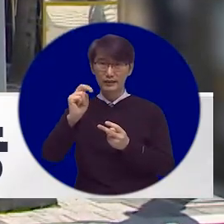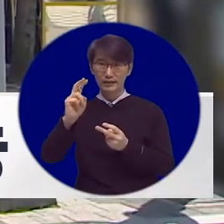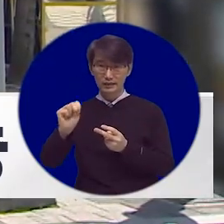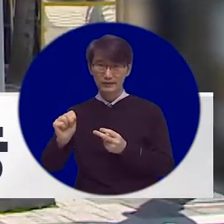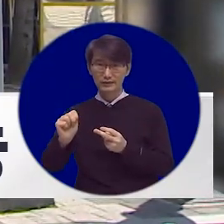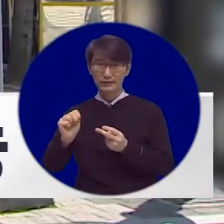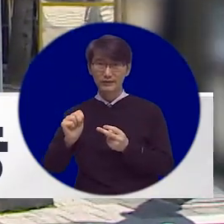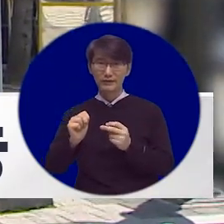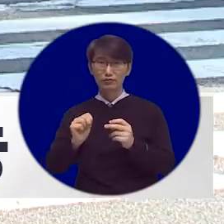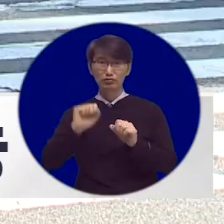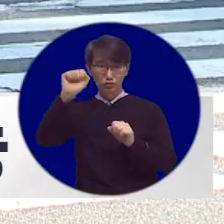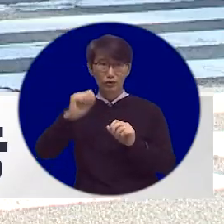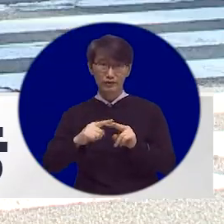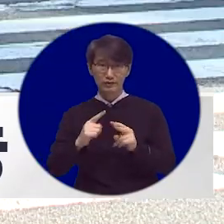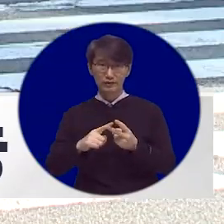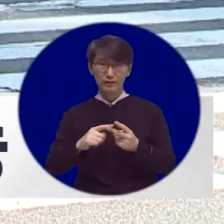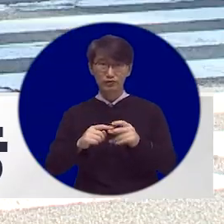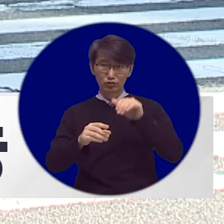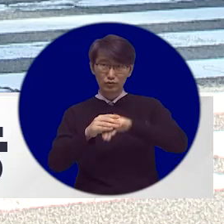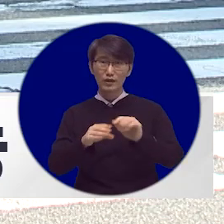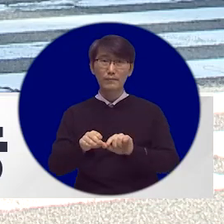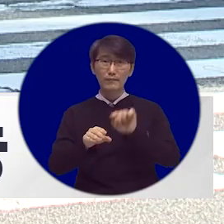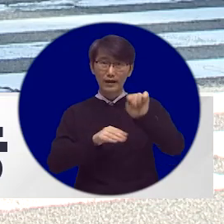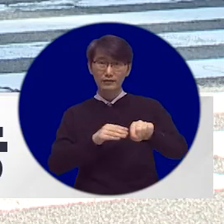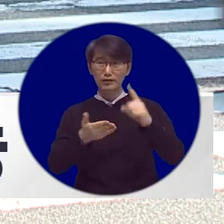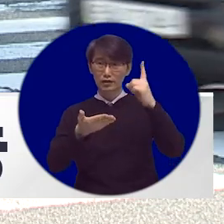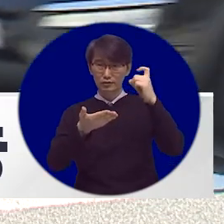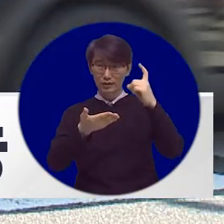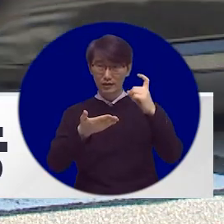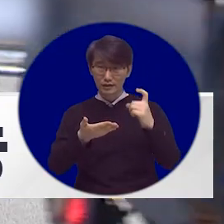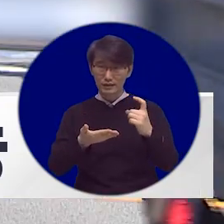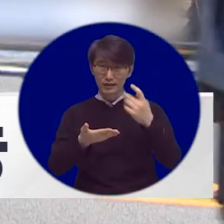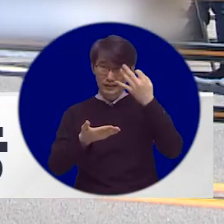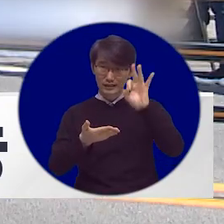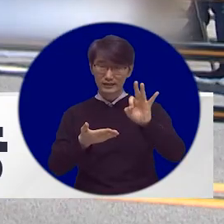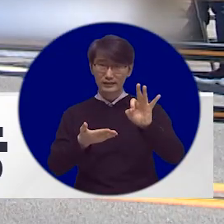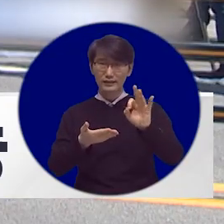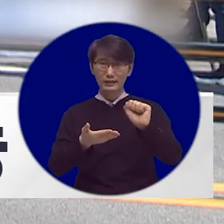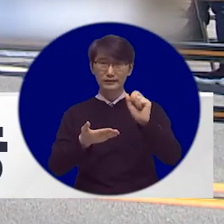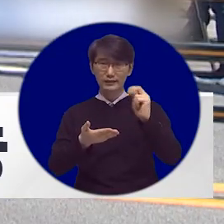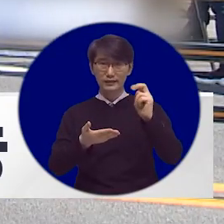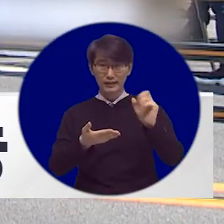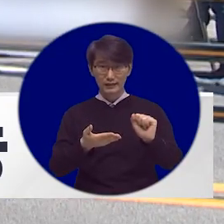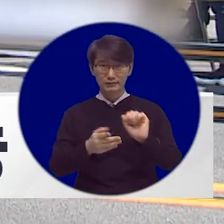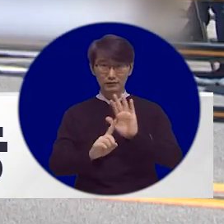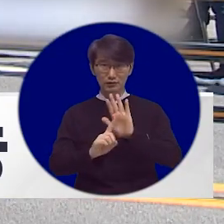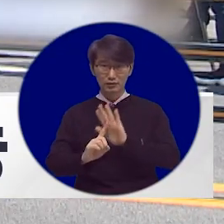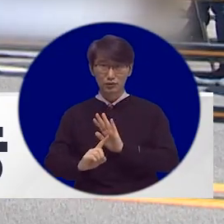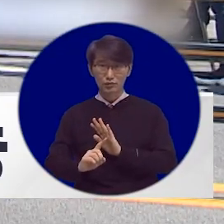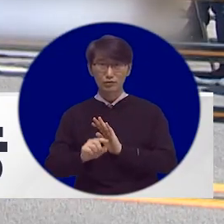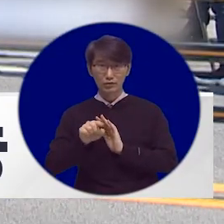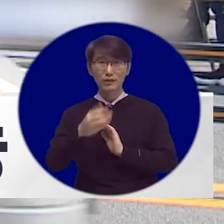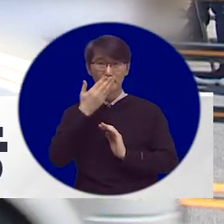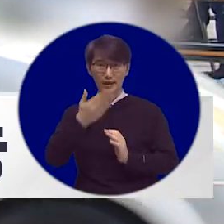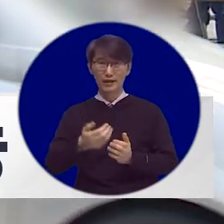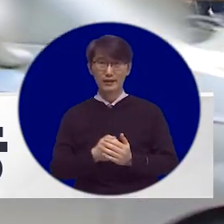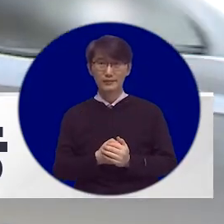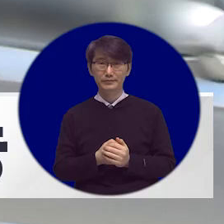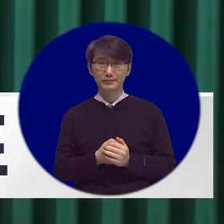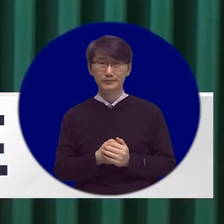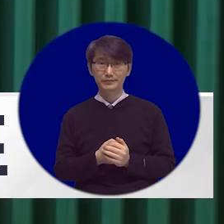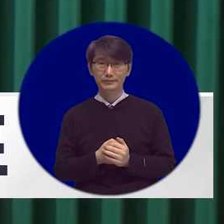이용해 선거운동을 하거나 투표소 밖에서 촬영한 투표 인증샷을 SNS 등에 게시 전송하는 것은